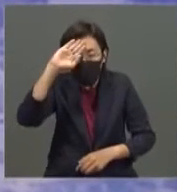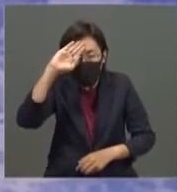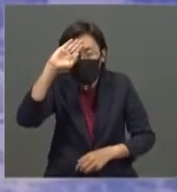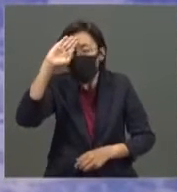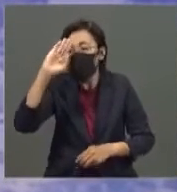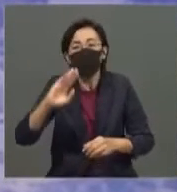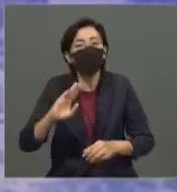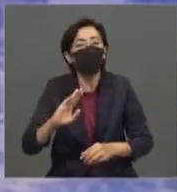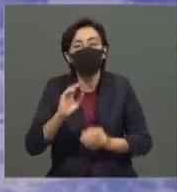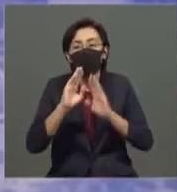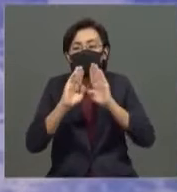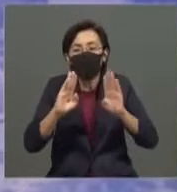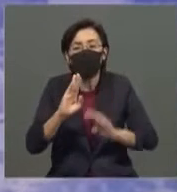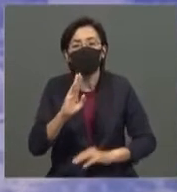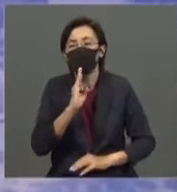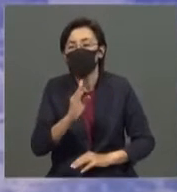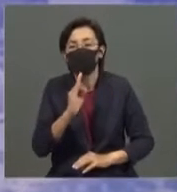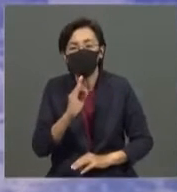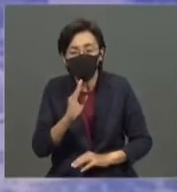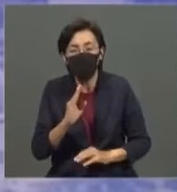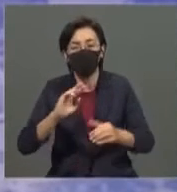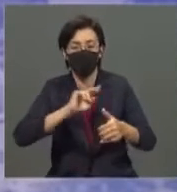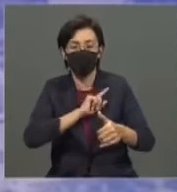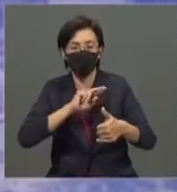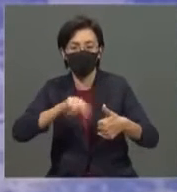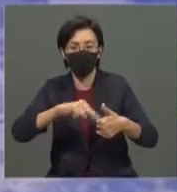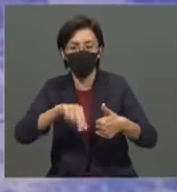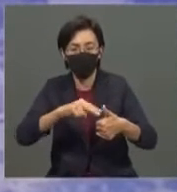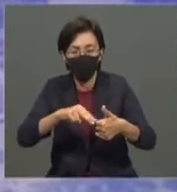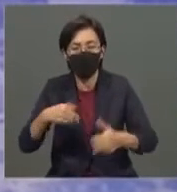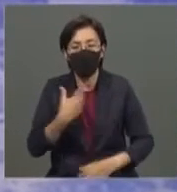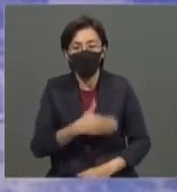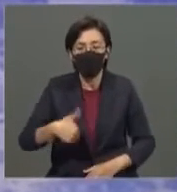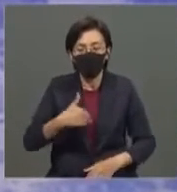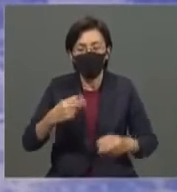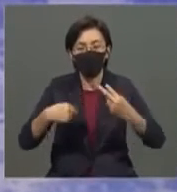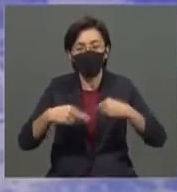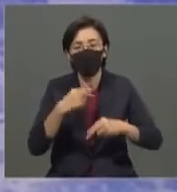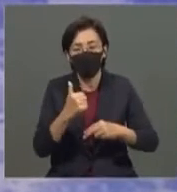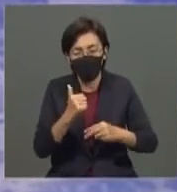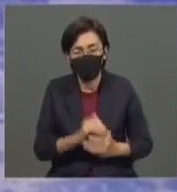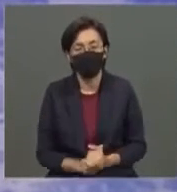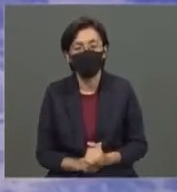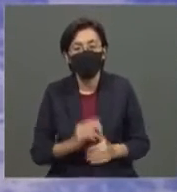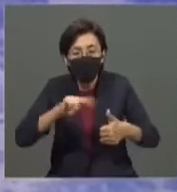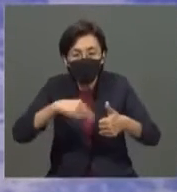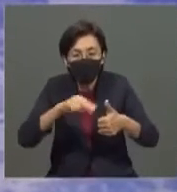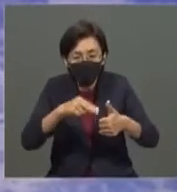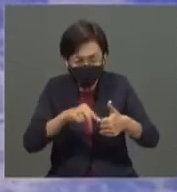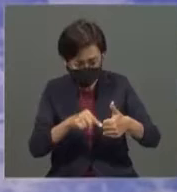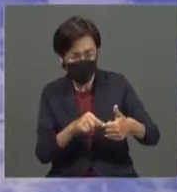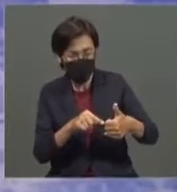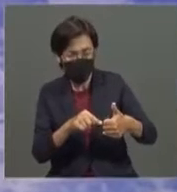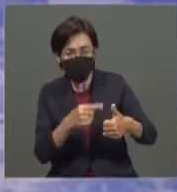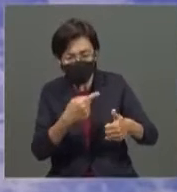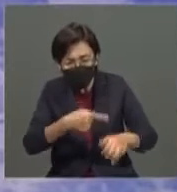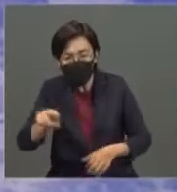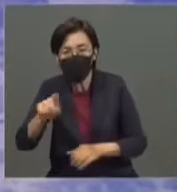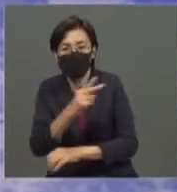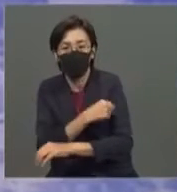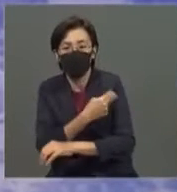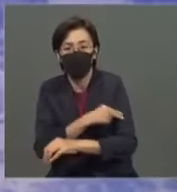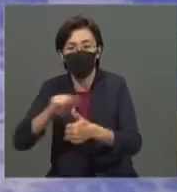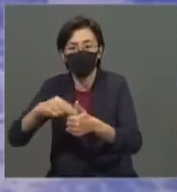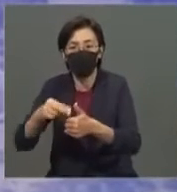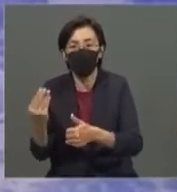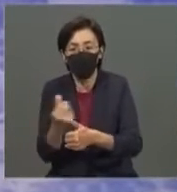งตัวออกมาเลยเราจะได้ช่วยกันดูแลรักษาสุขภาพของท่านท่านเองก็จะได้รีบรับการรักษาโดยเร็วนะครับ